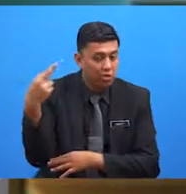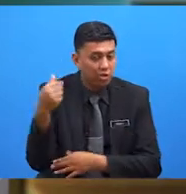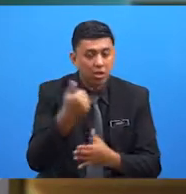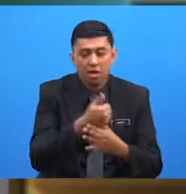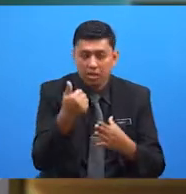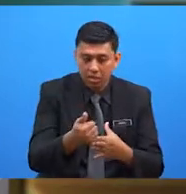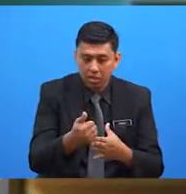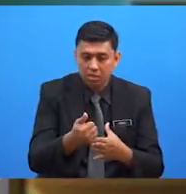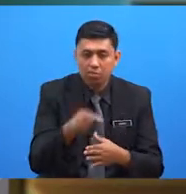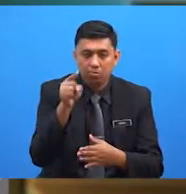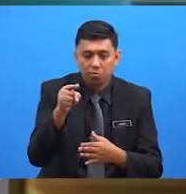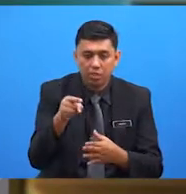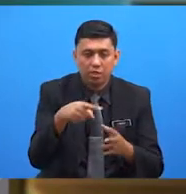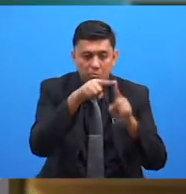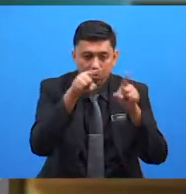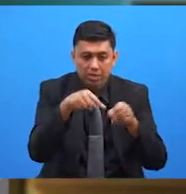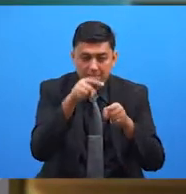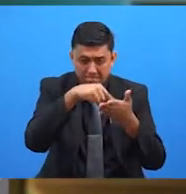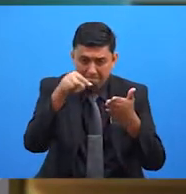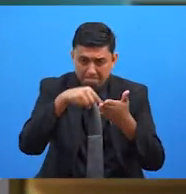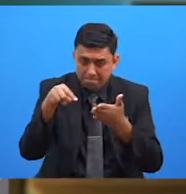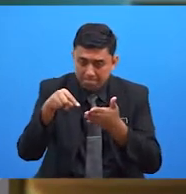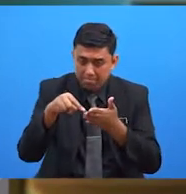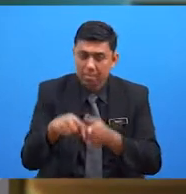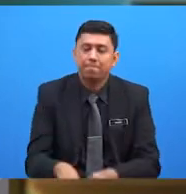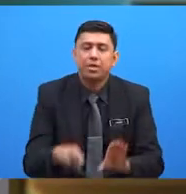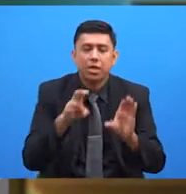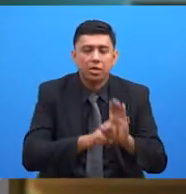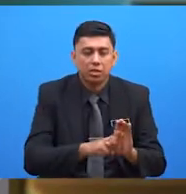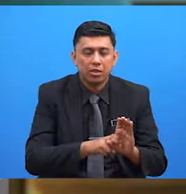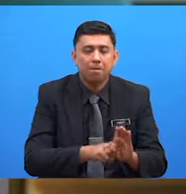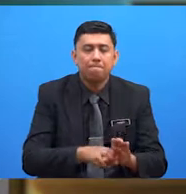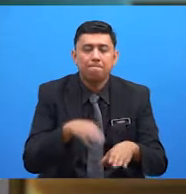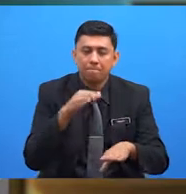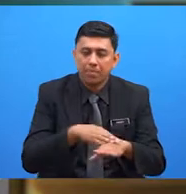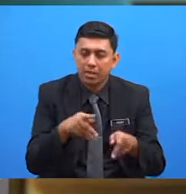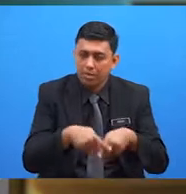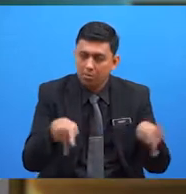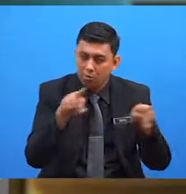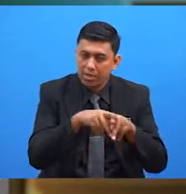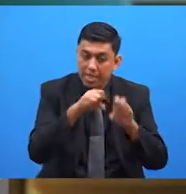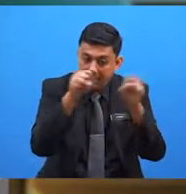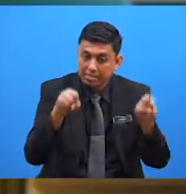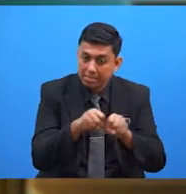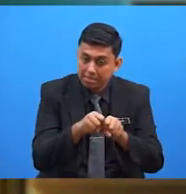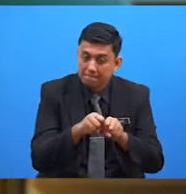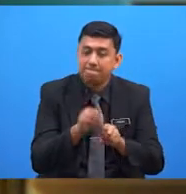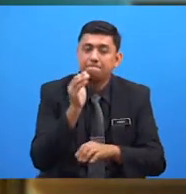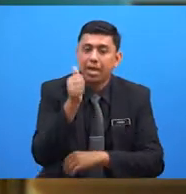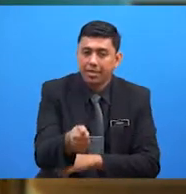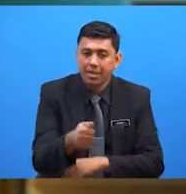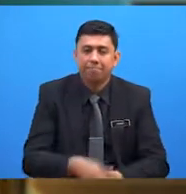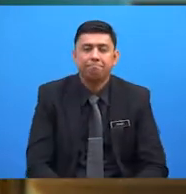atau butang pilihan checkbox bergantung kepada keperluan sistem anda.